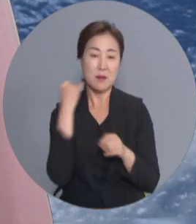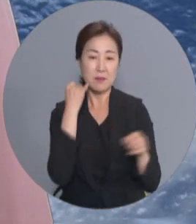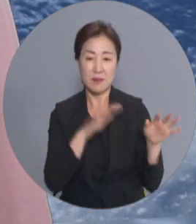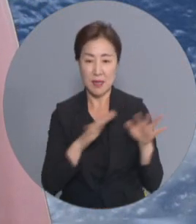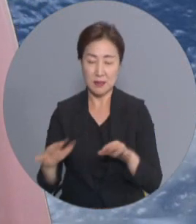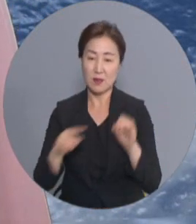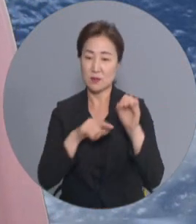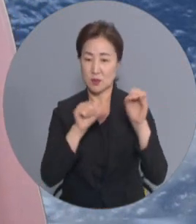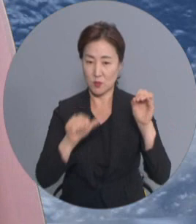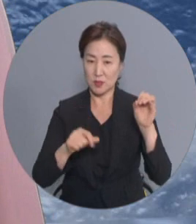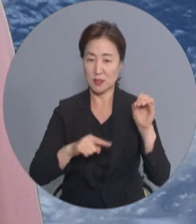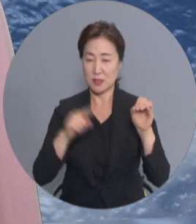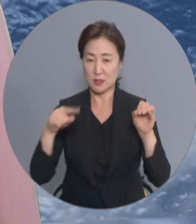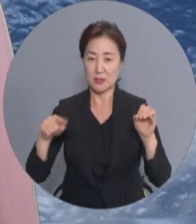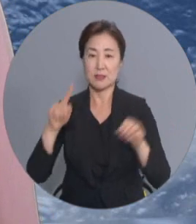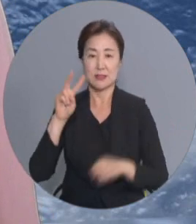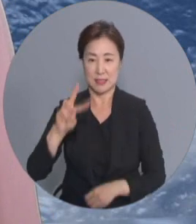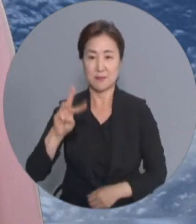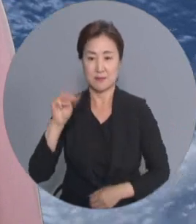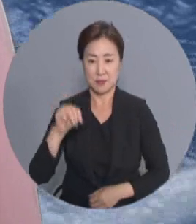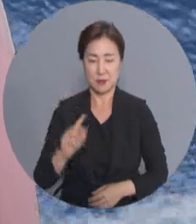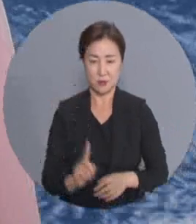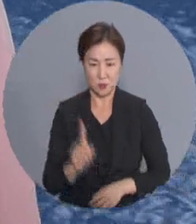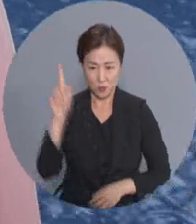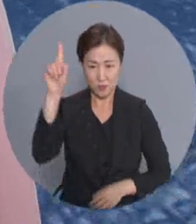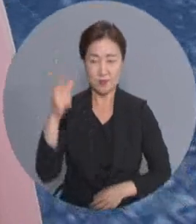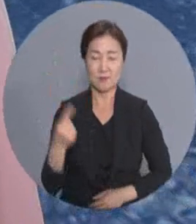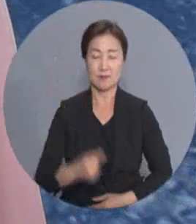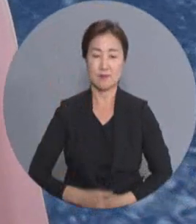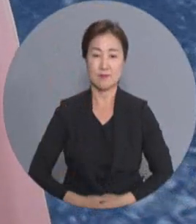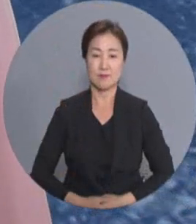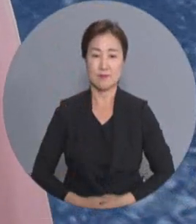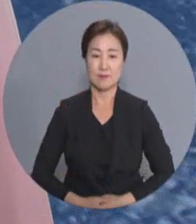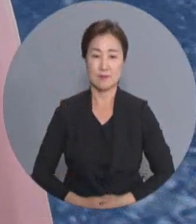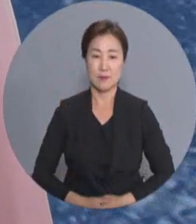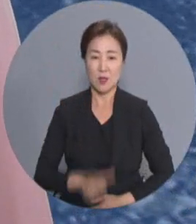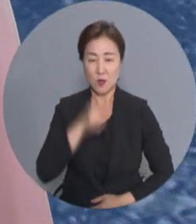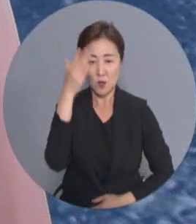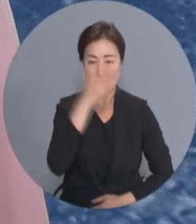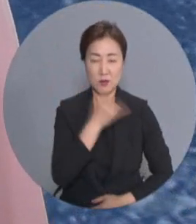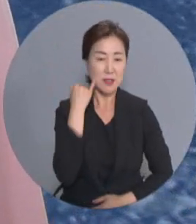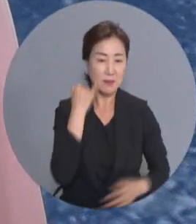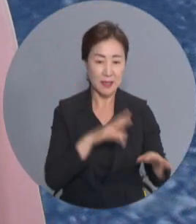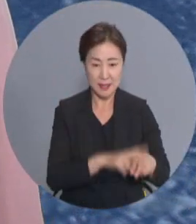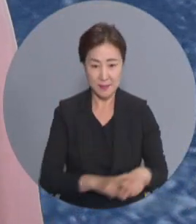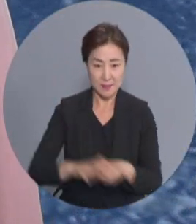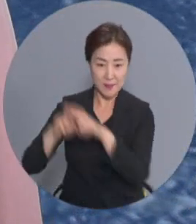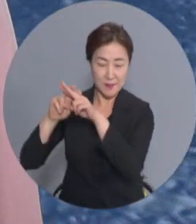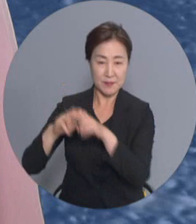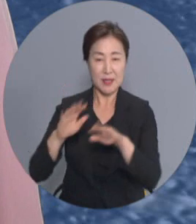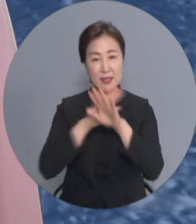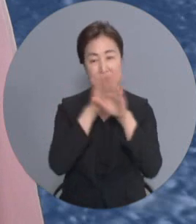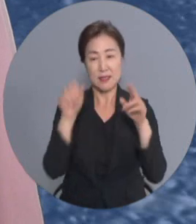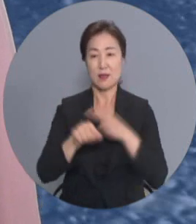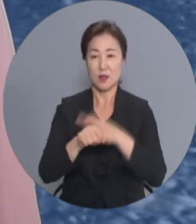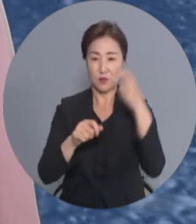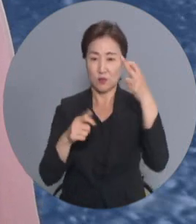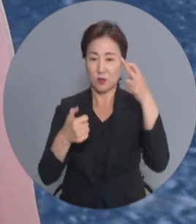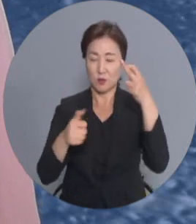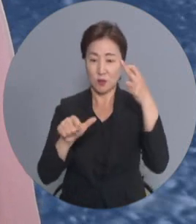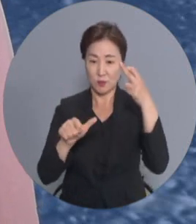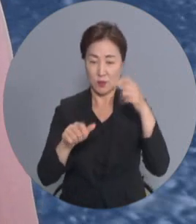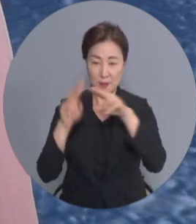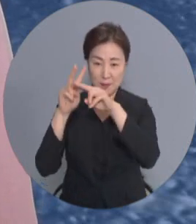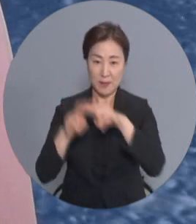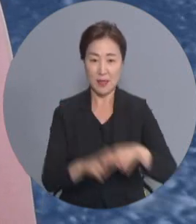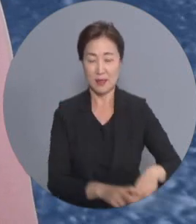0.5에서 최고 3M 높게 일겠습니다 여수의 내 만조 시각은 낮 12시 55분 간조 시각은